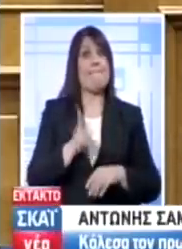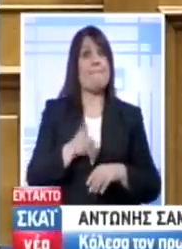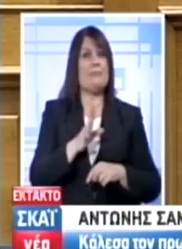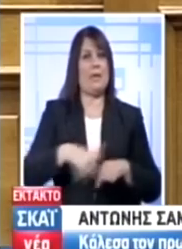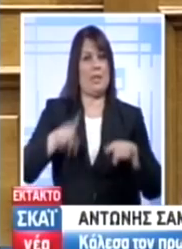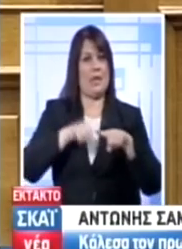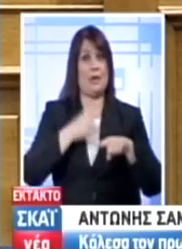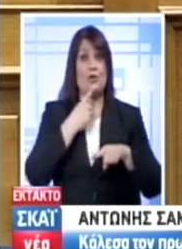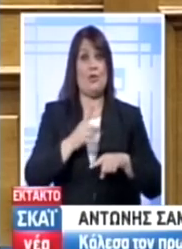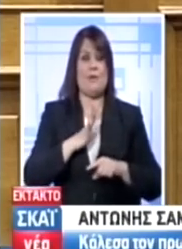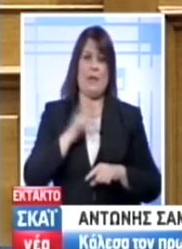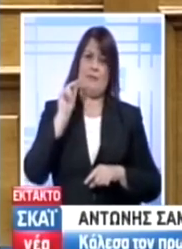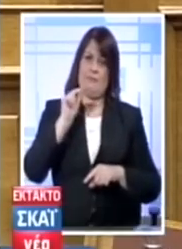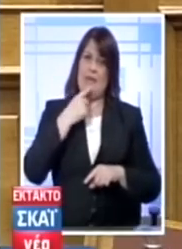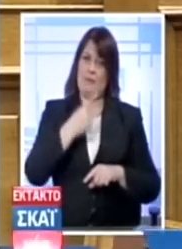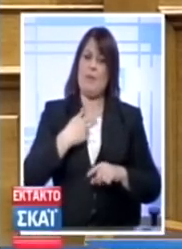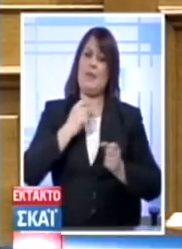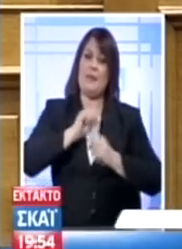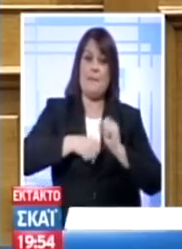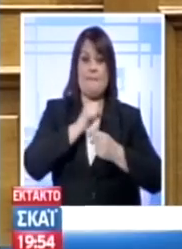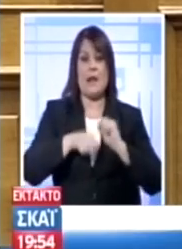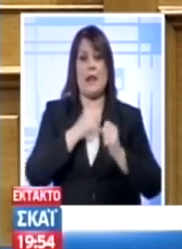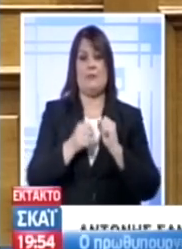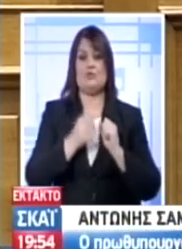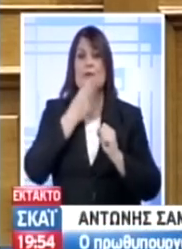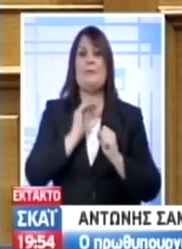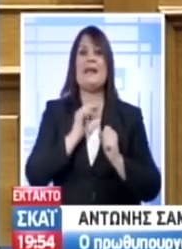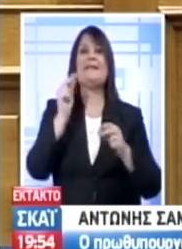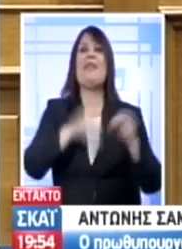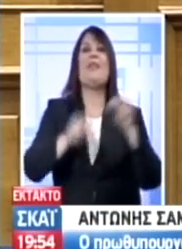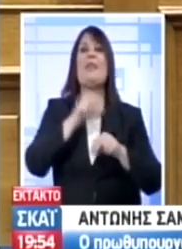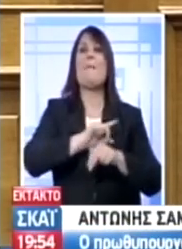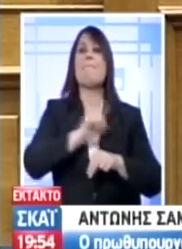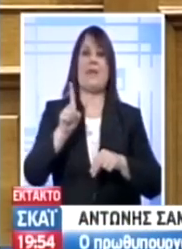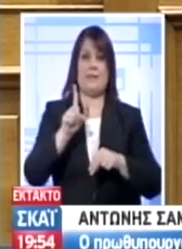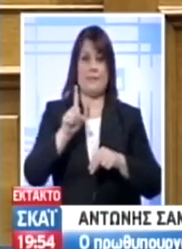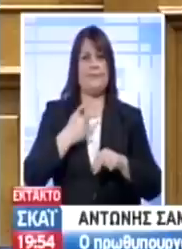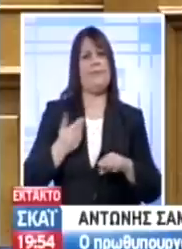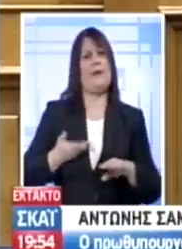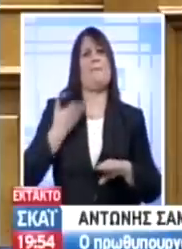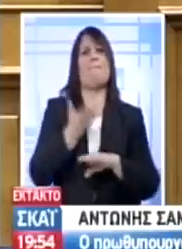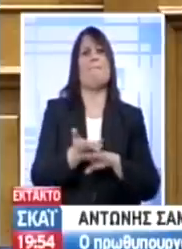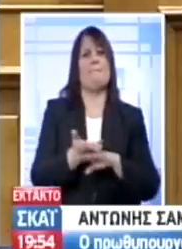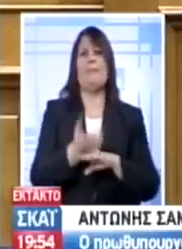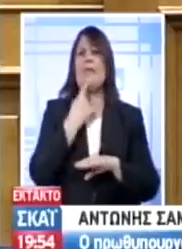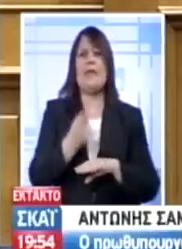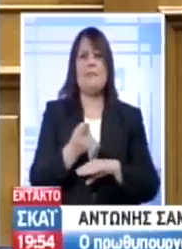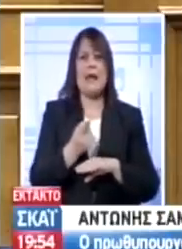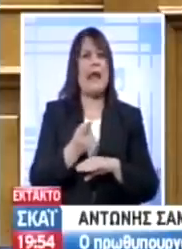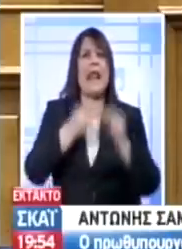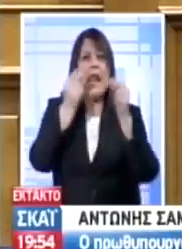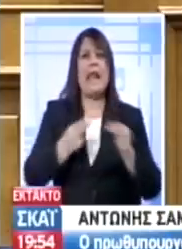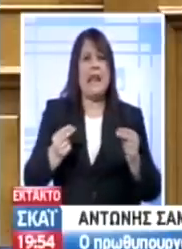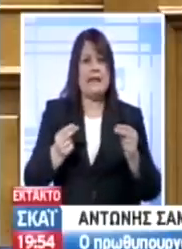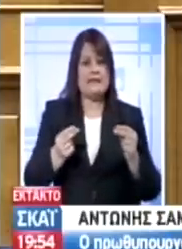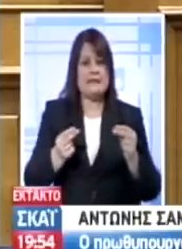τόπο. Υποσχεθήκαμε ότι θα αγωνιστούμε για να ματαιώσουμε το δημοψήφισμα και προτείναμε ως μόνη πλέον διέξοδο